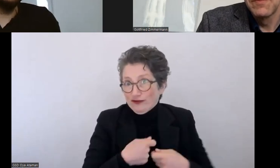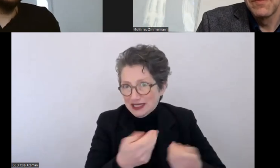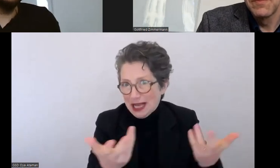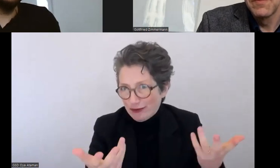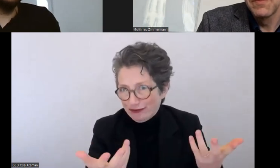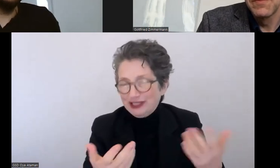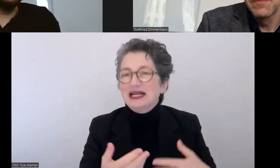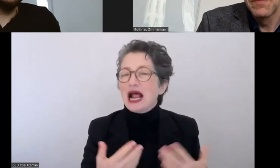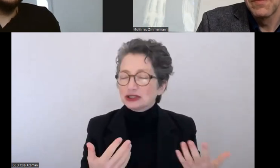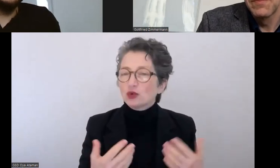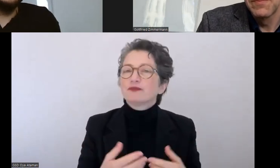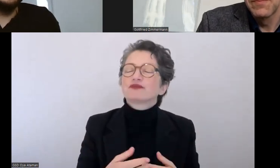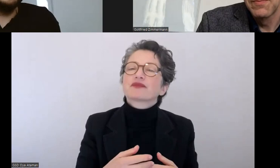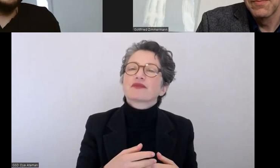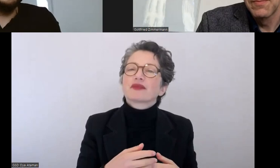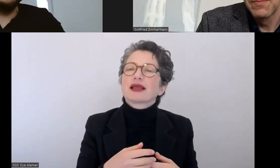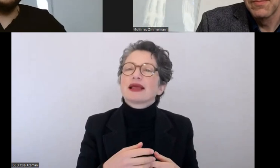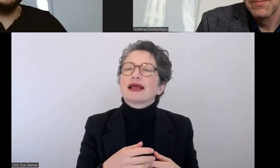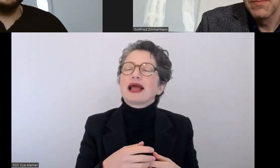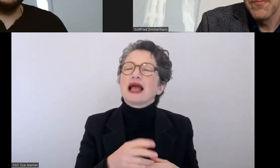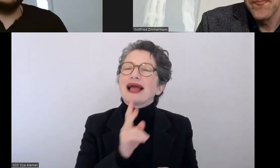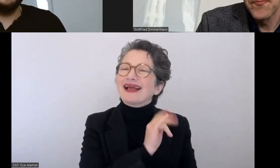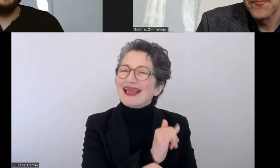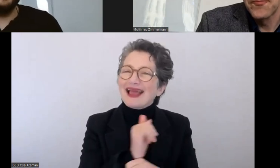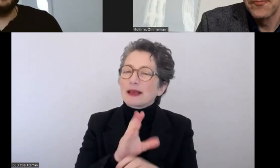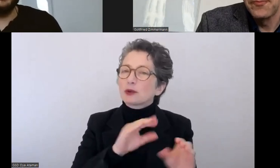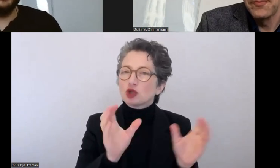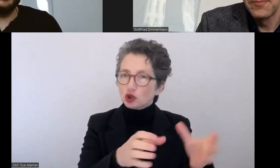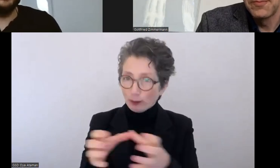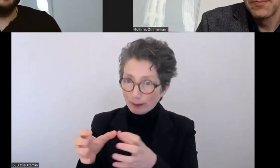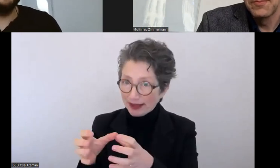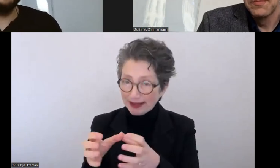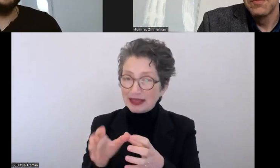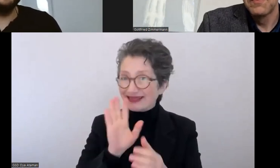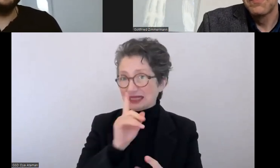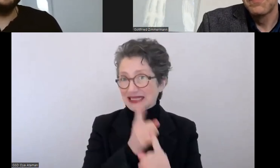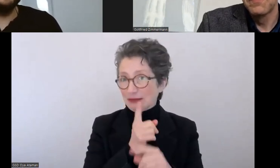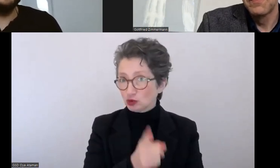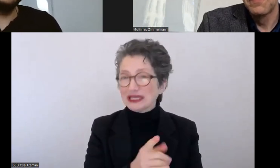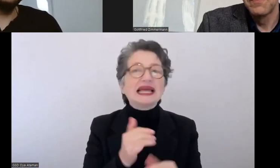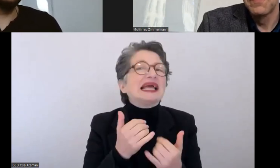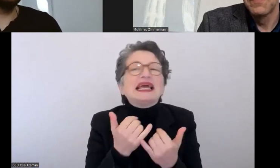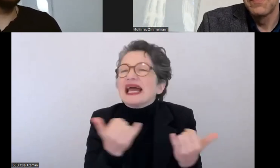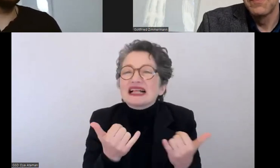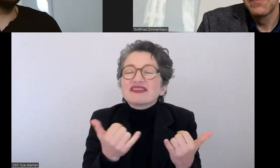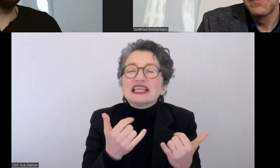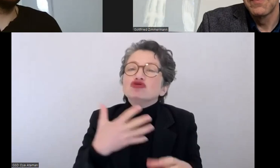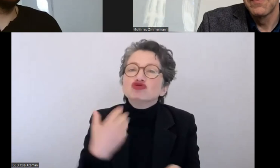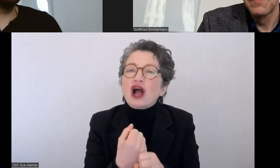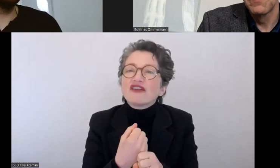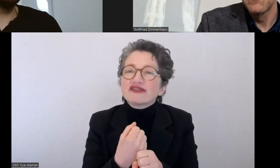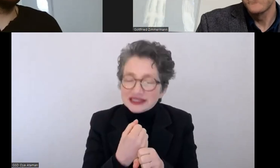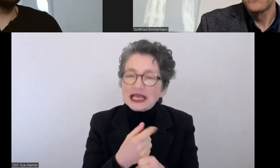das erste Ziel sollte es immer sein, dass jede Nutzergruppe erstmal auch irgendwie durch diese Seite durchkommt. Und